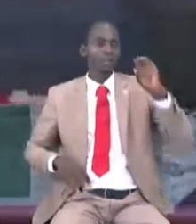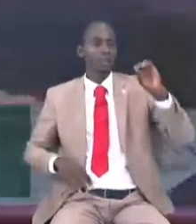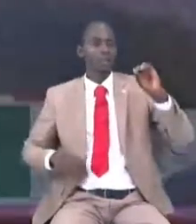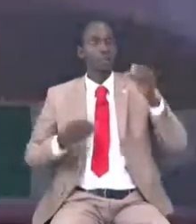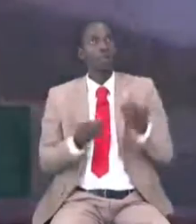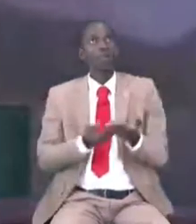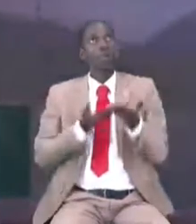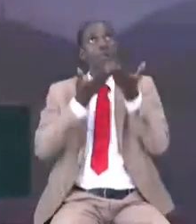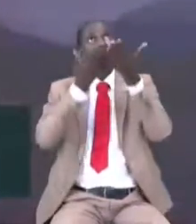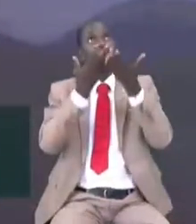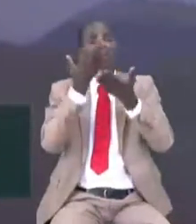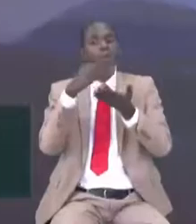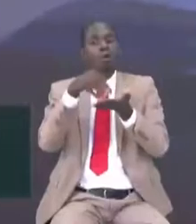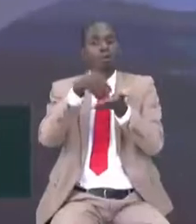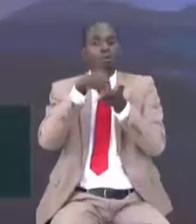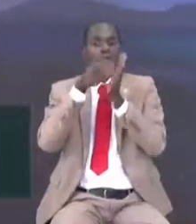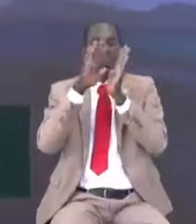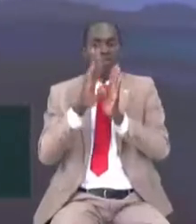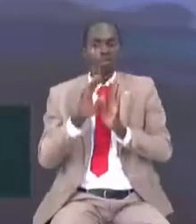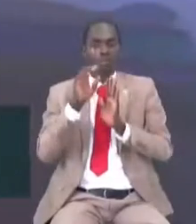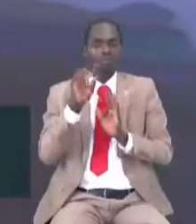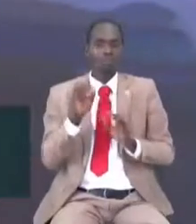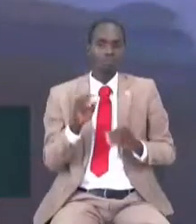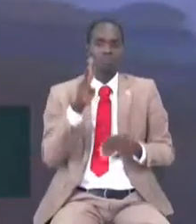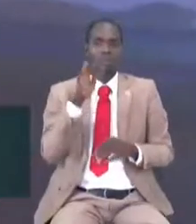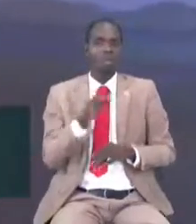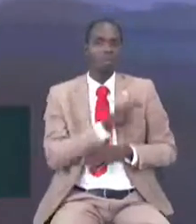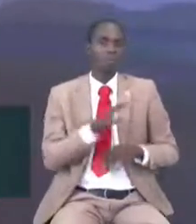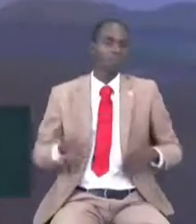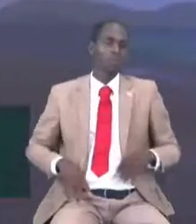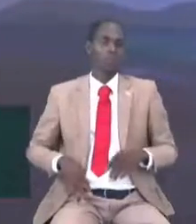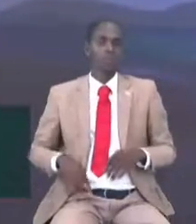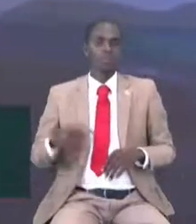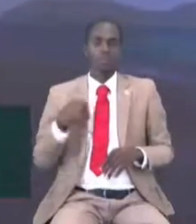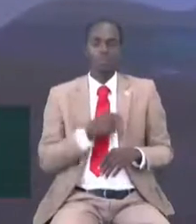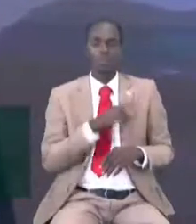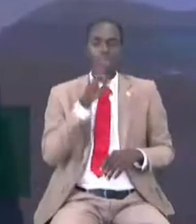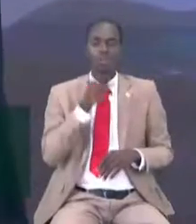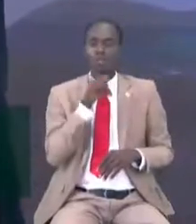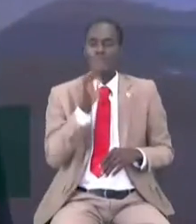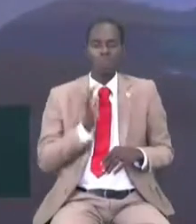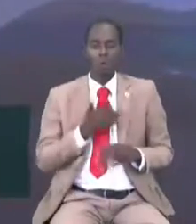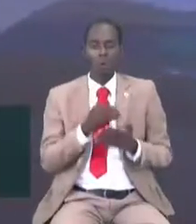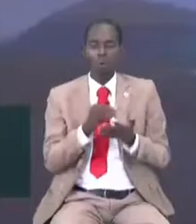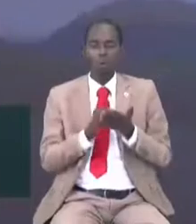à nous-mêmes, nous venons au royaume, notre sauveur qui s'est livré lui-même pour nous,